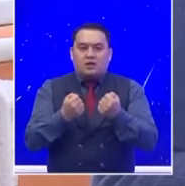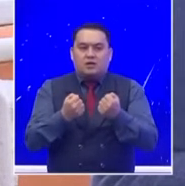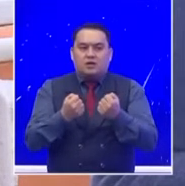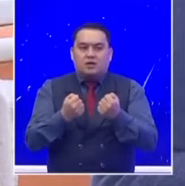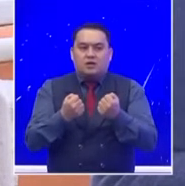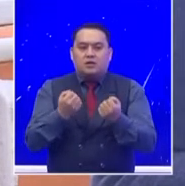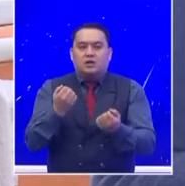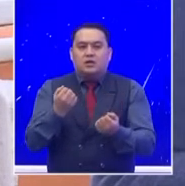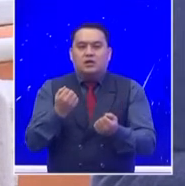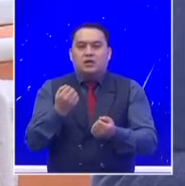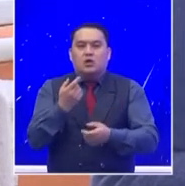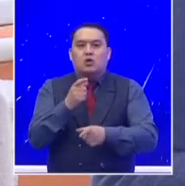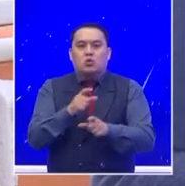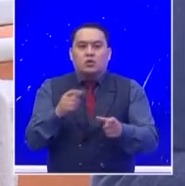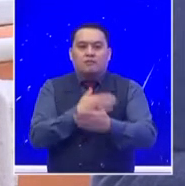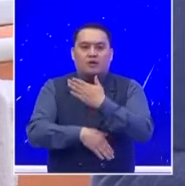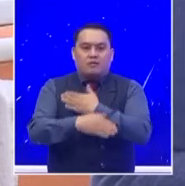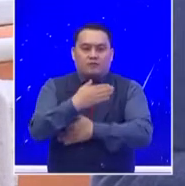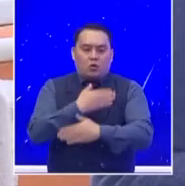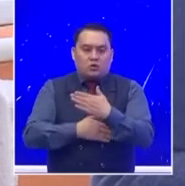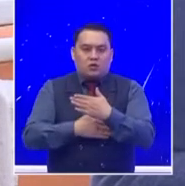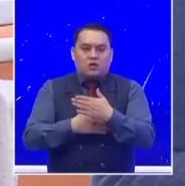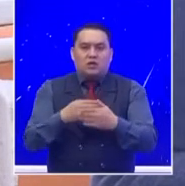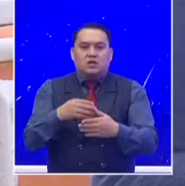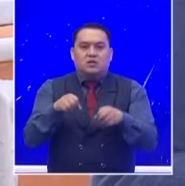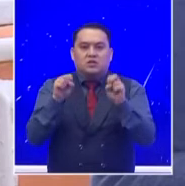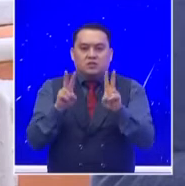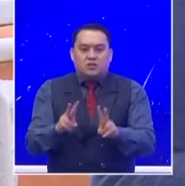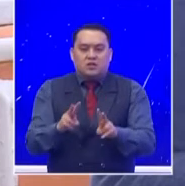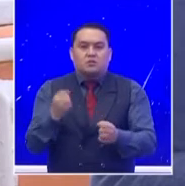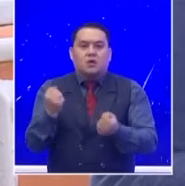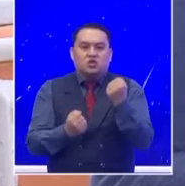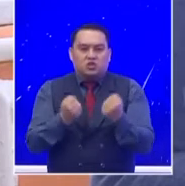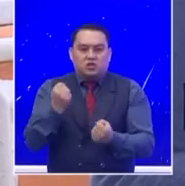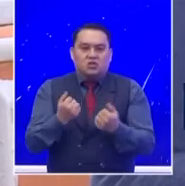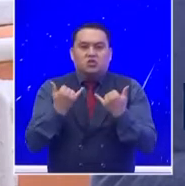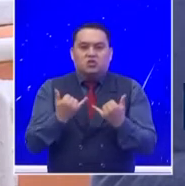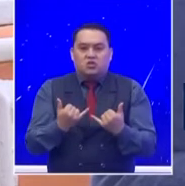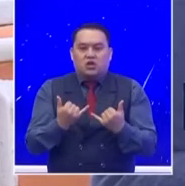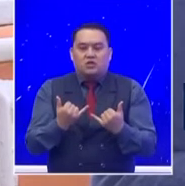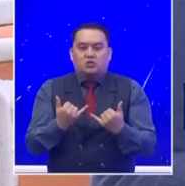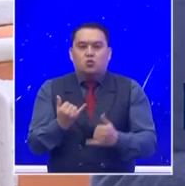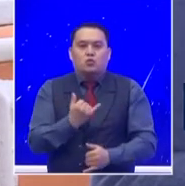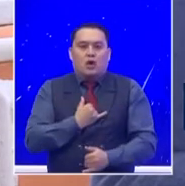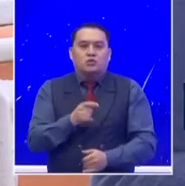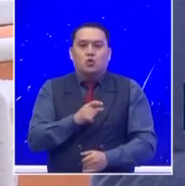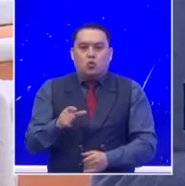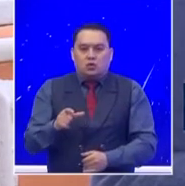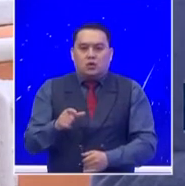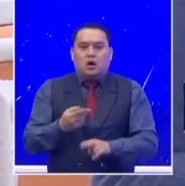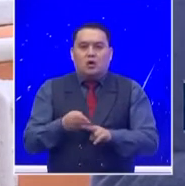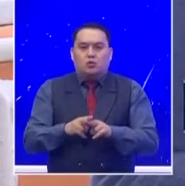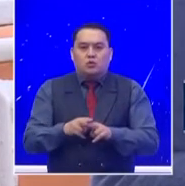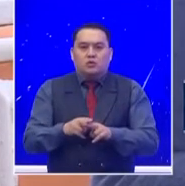управлением, это для людей опорно-двигательного аппарата. И спецмашины. А сейчас получается у нас люди, которые